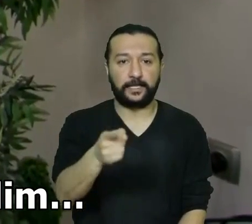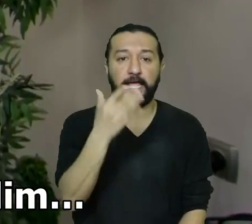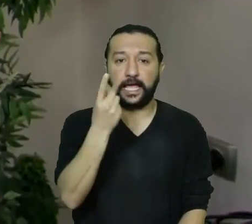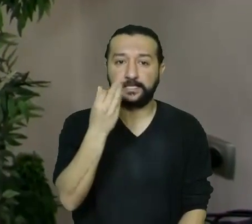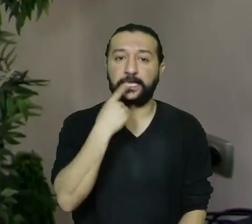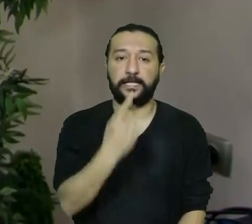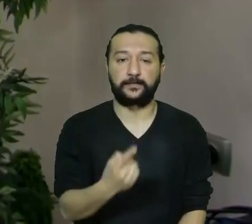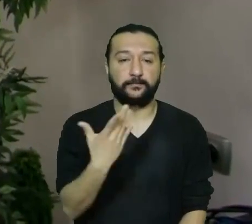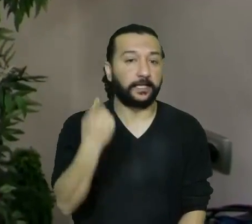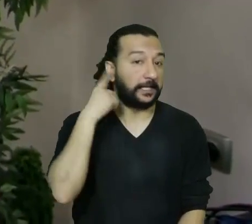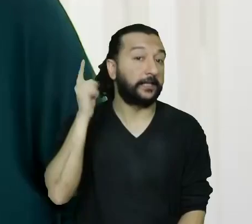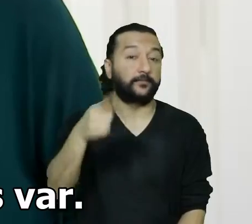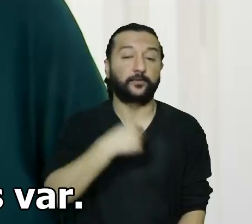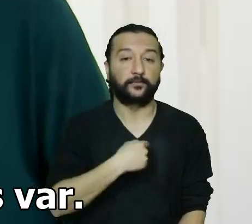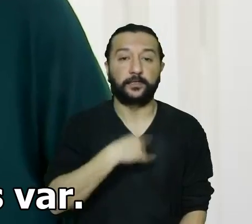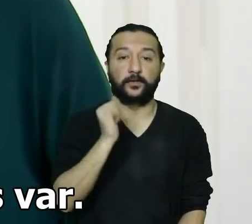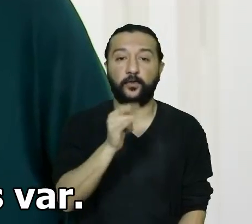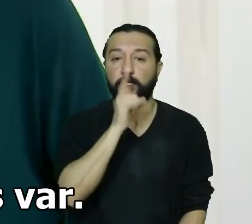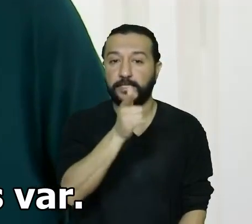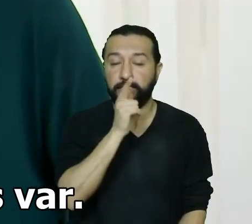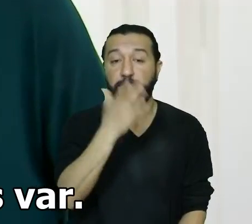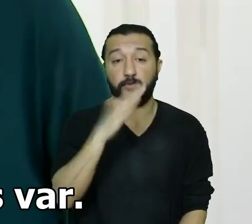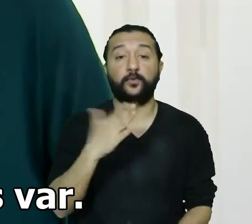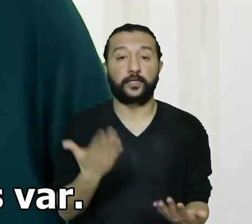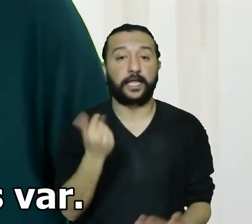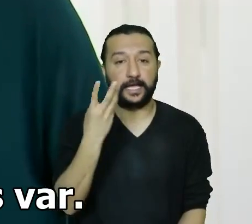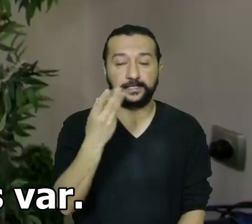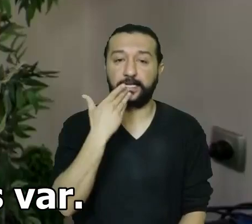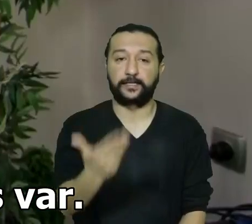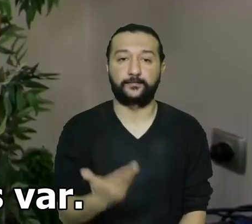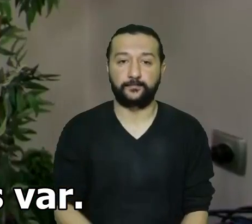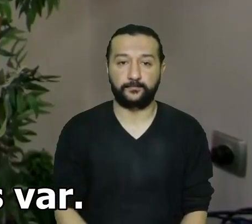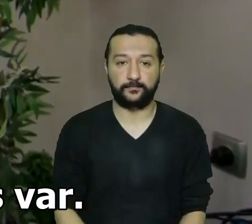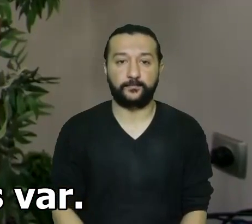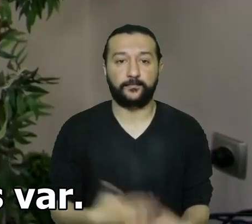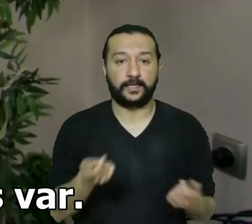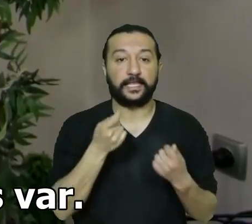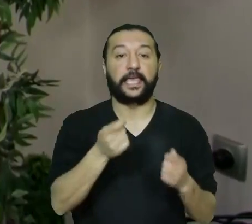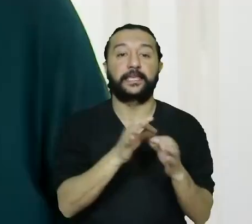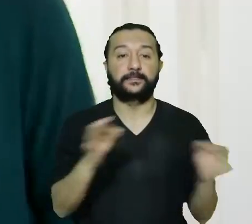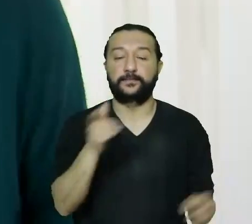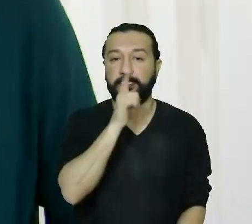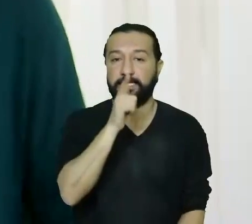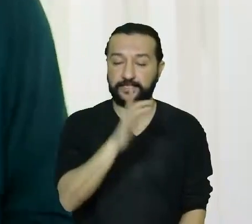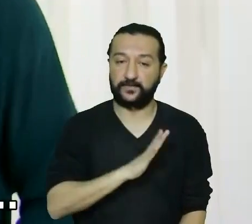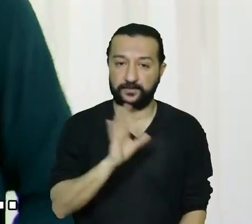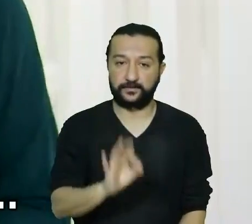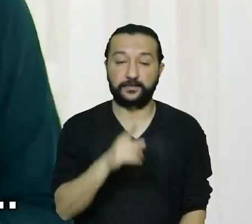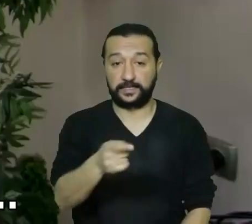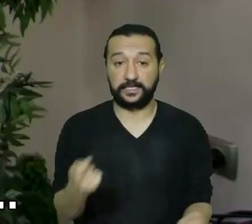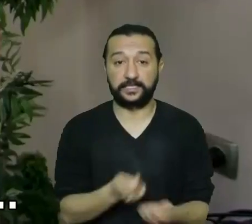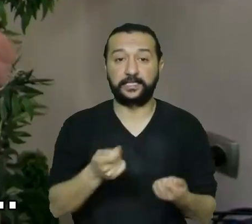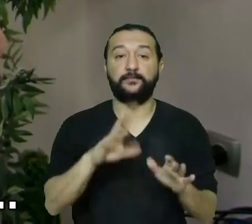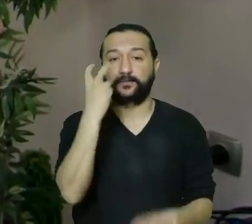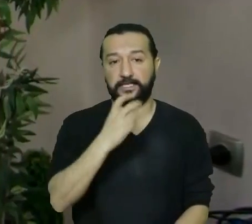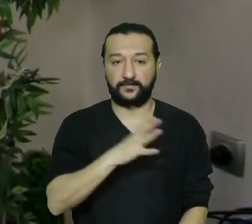Kaç kere dedim? Dinlemiyorsun beni. Kötü ses yoktur. Kaç kere dedim? Eğitimsiz ses vardır.